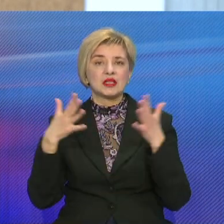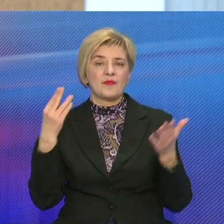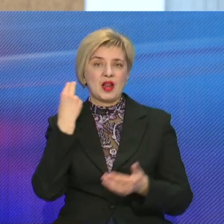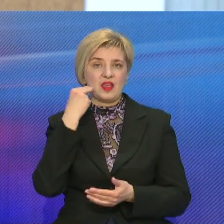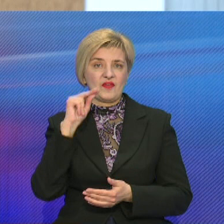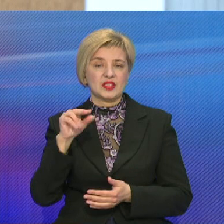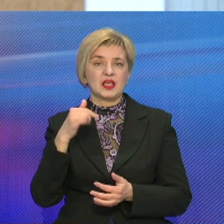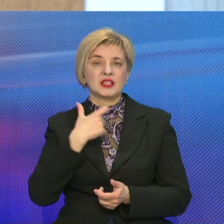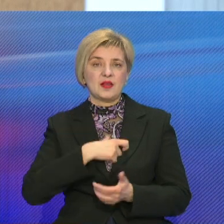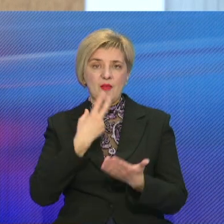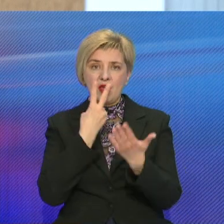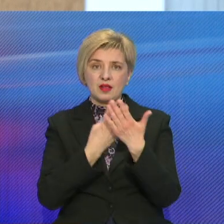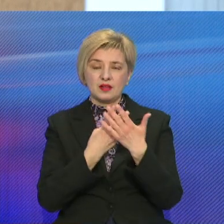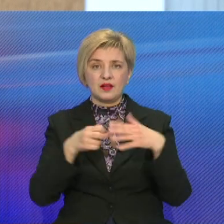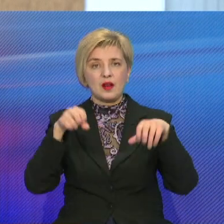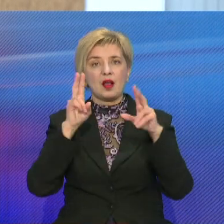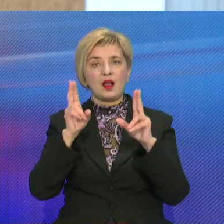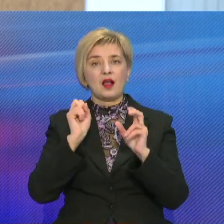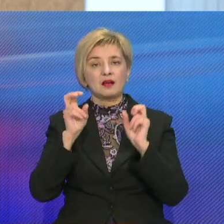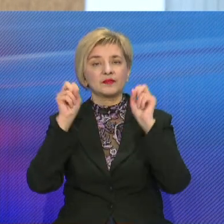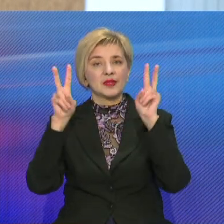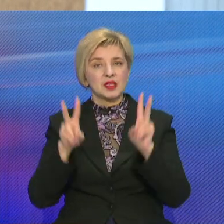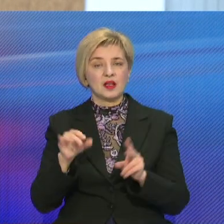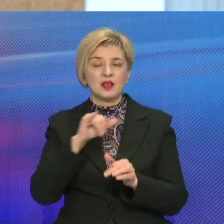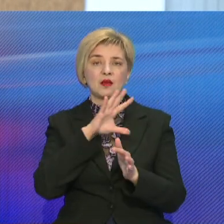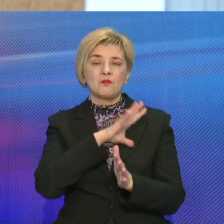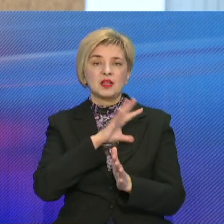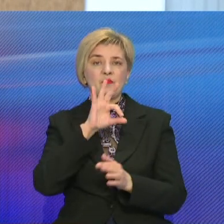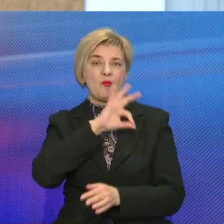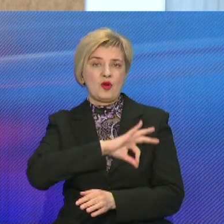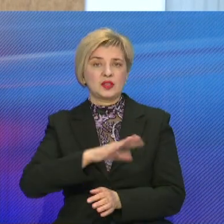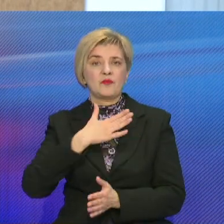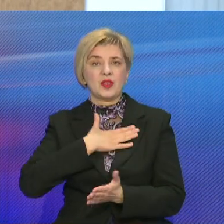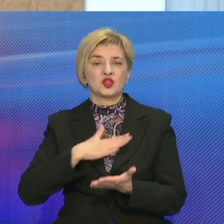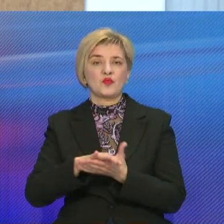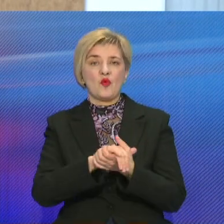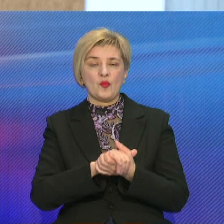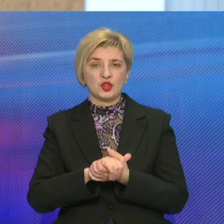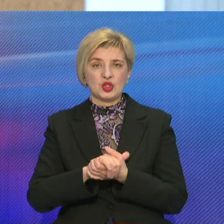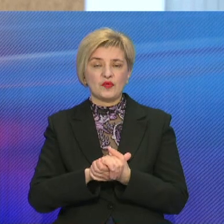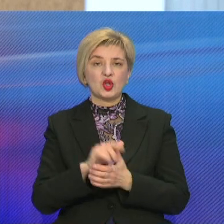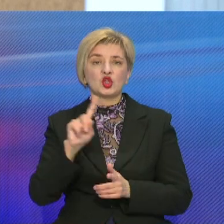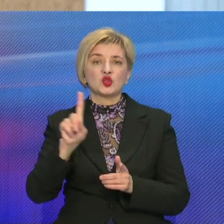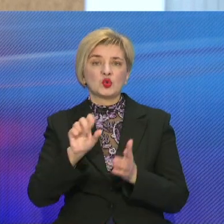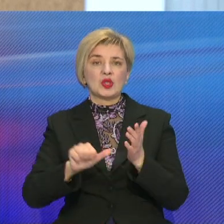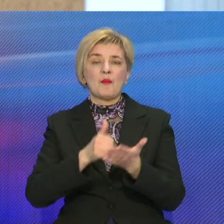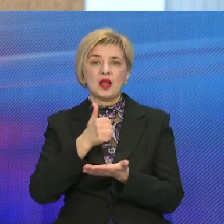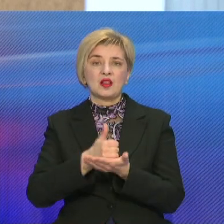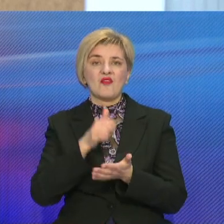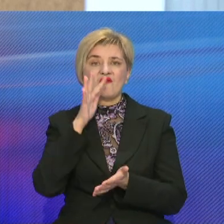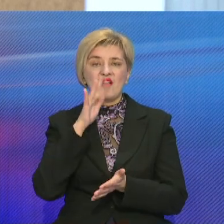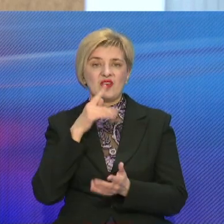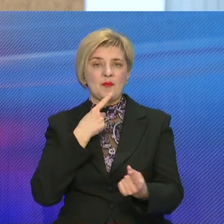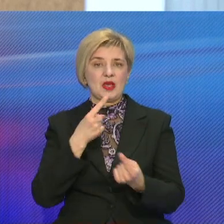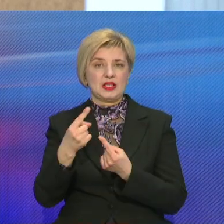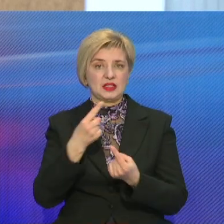и себя зарекомендовать как специалисты, и в то же время быть полезным нашему обществу. И что самое главное, в ходе зачетных разговоров